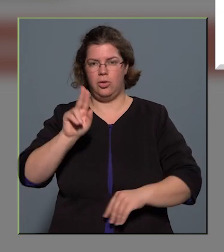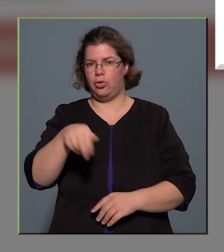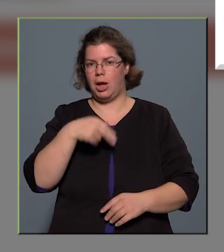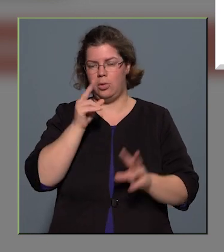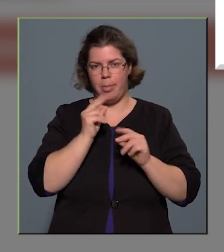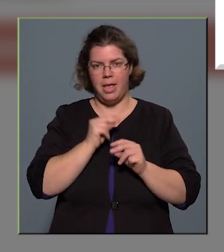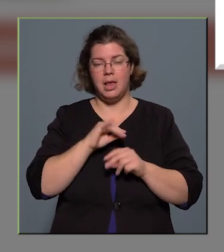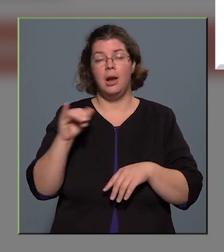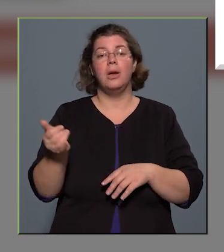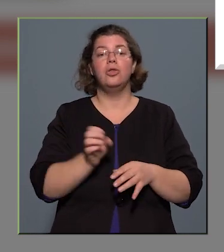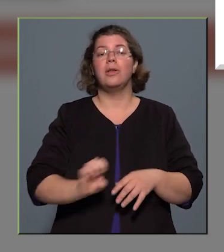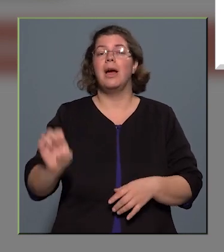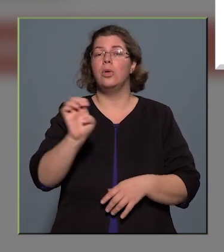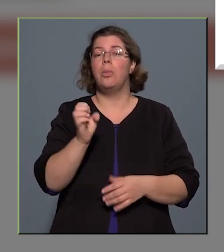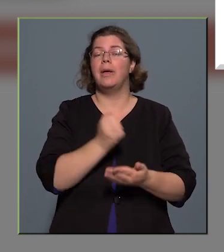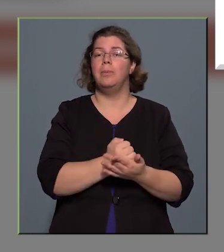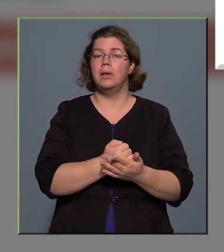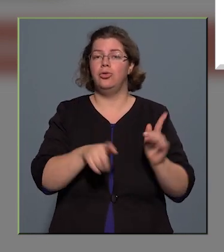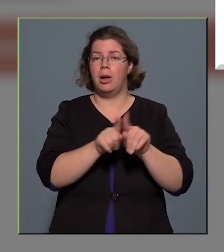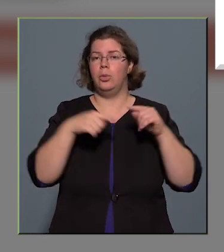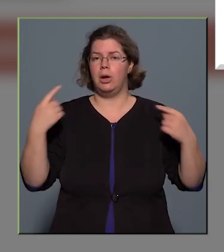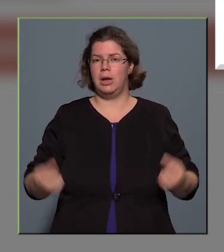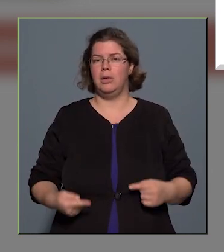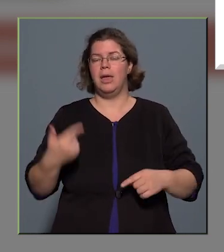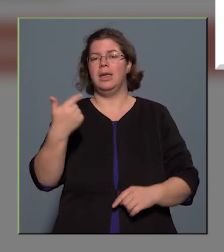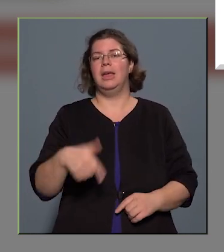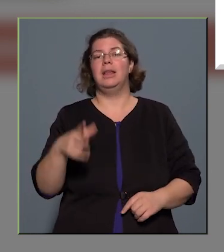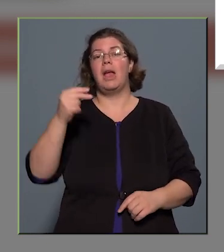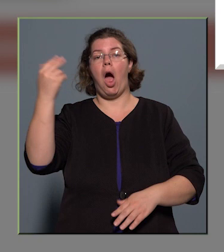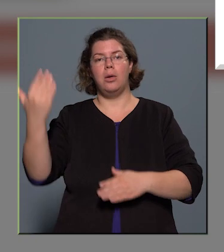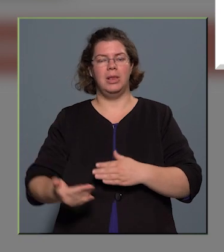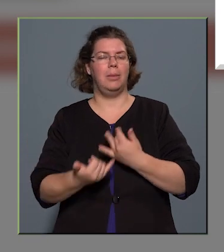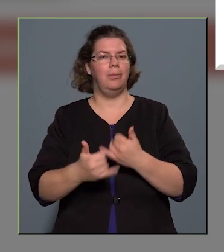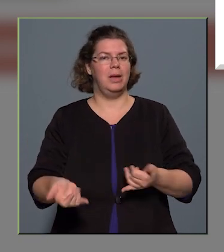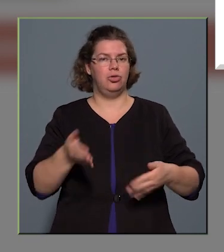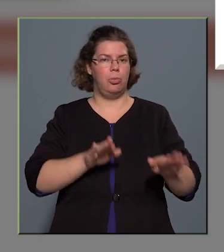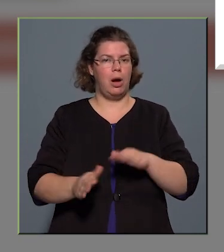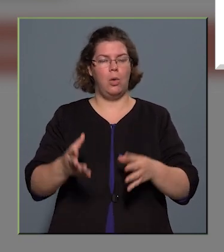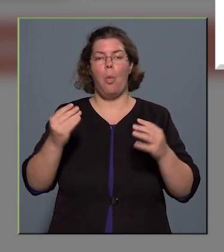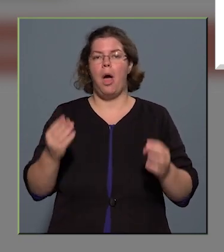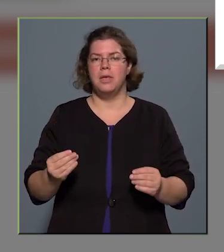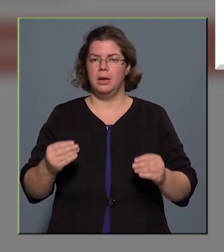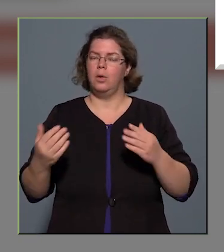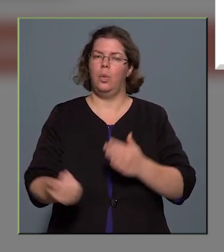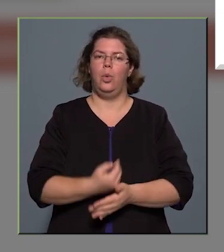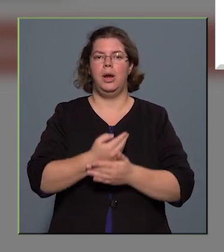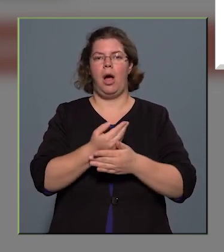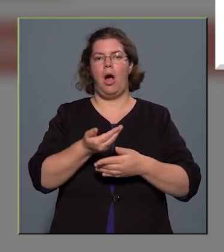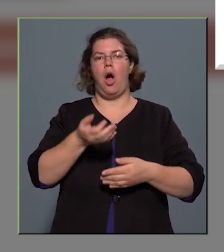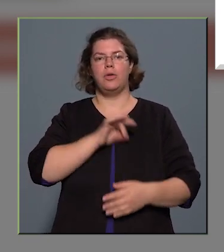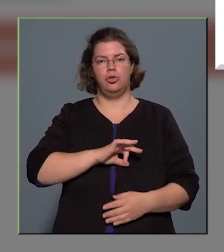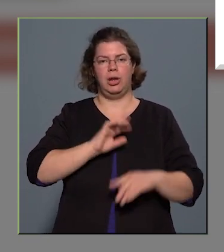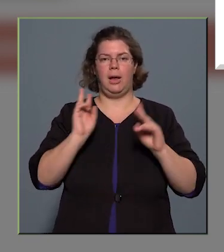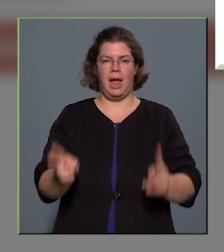beszélünk, és az Európai Bizottság úgy határozott, hogy 2030-ig minden csomagolóanyagnak újrahasznosíthatónak